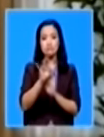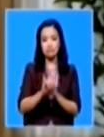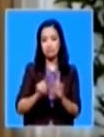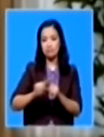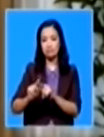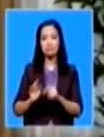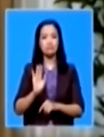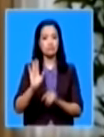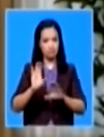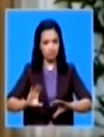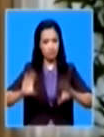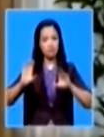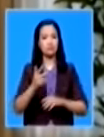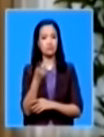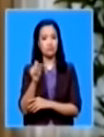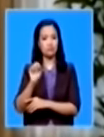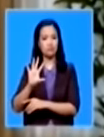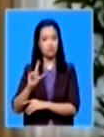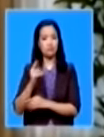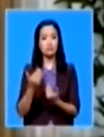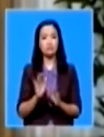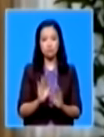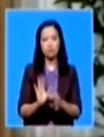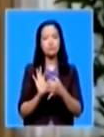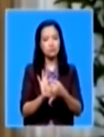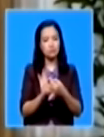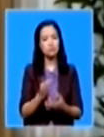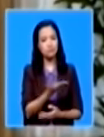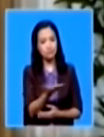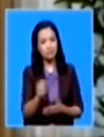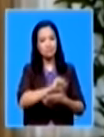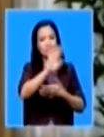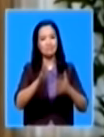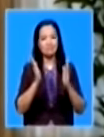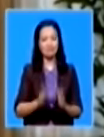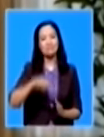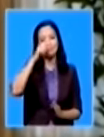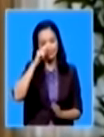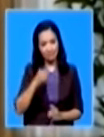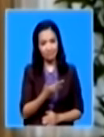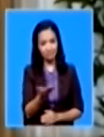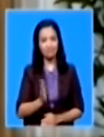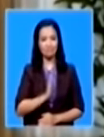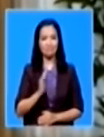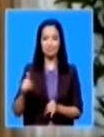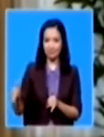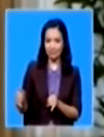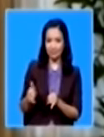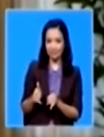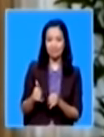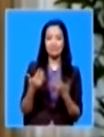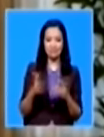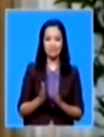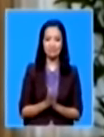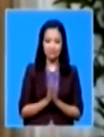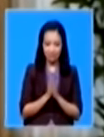ของรัฐบาลแล้วก็คสช.ตลอดจนการฝากข้อห่วงใยไปยังพี่น้องประชาชนคนไทยด้วยท่านให้เกียรติมาอยู่กับเราในค่ำคืนนี้แล้วนะค